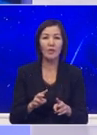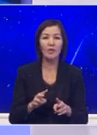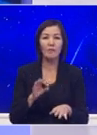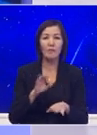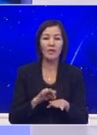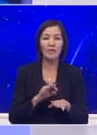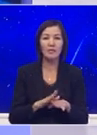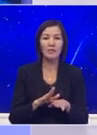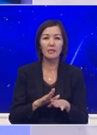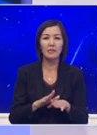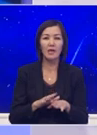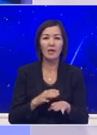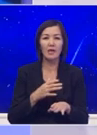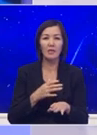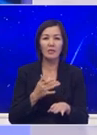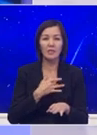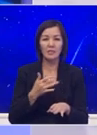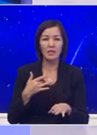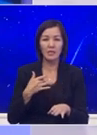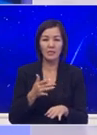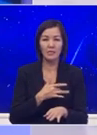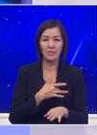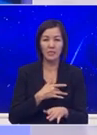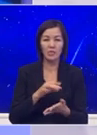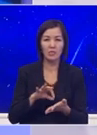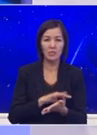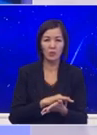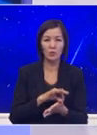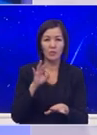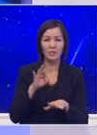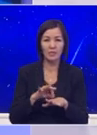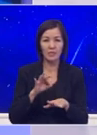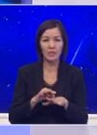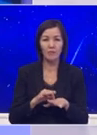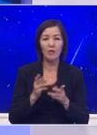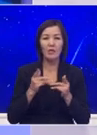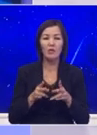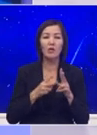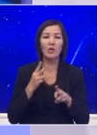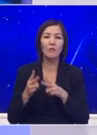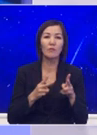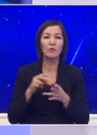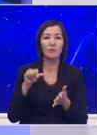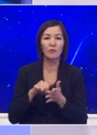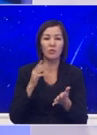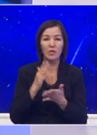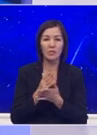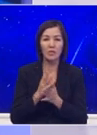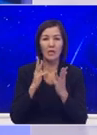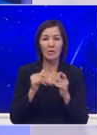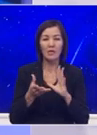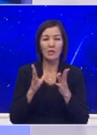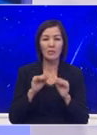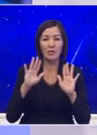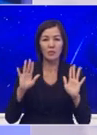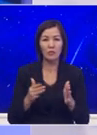болезни века стали осложнения со стороны сердечно-сосудистой системы порой требующие хирургического вмешательства количество таких